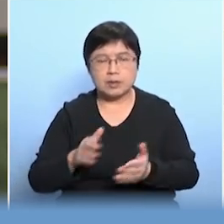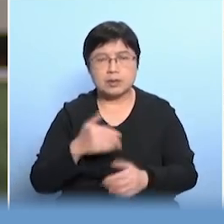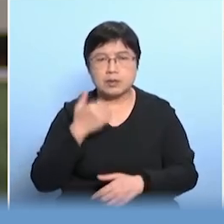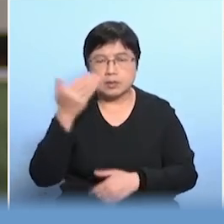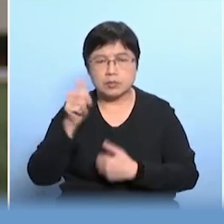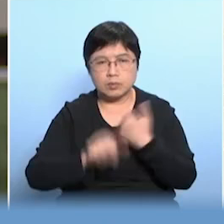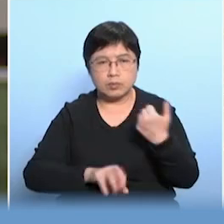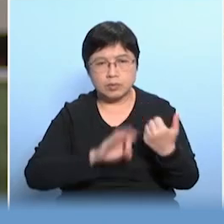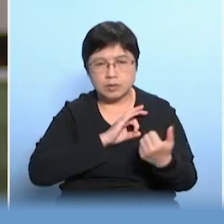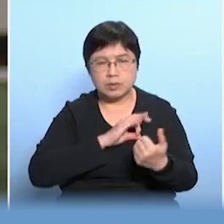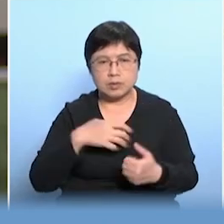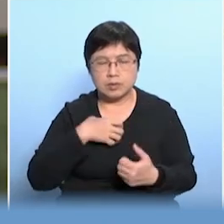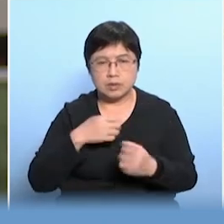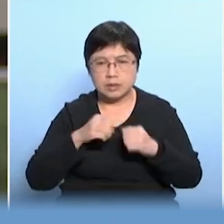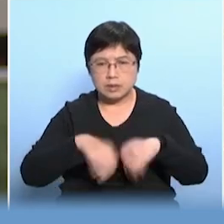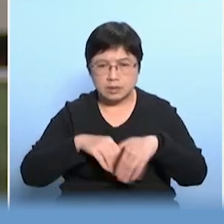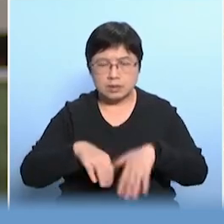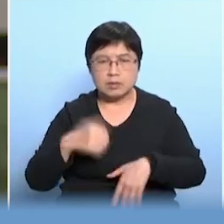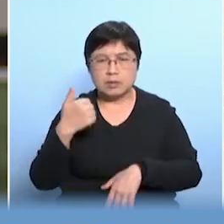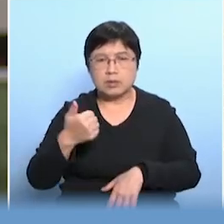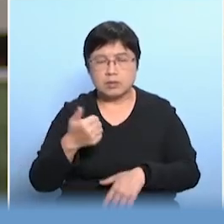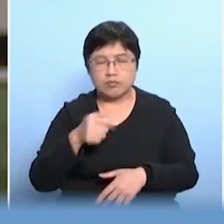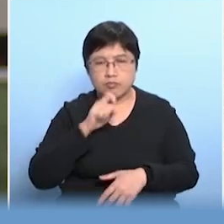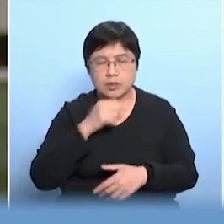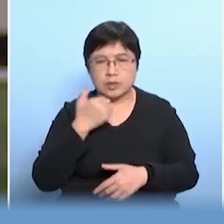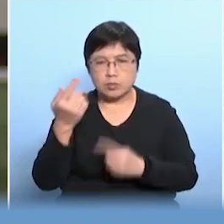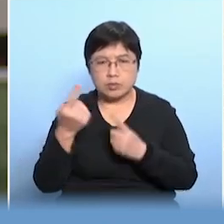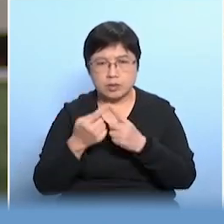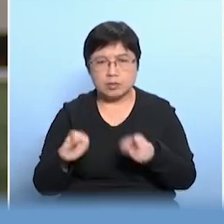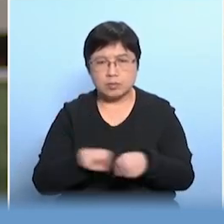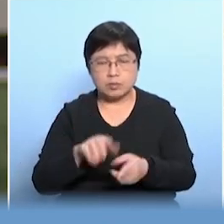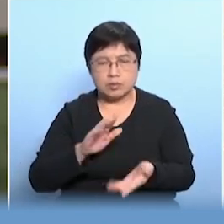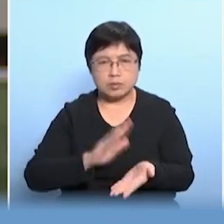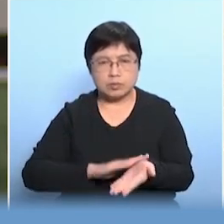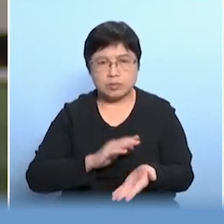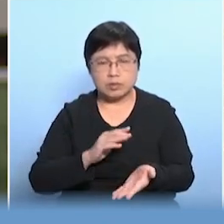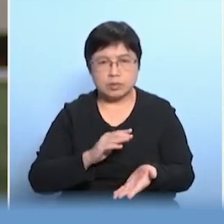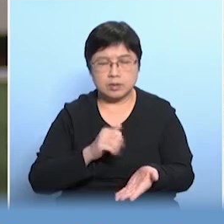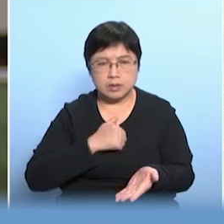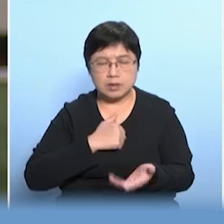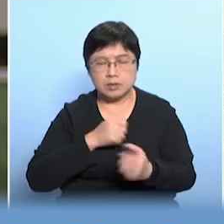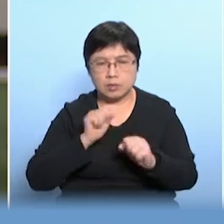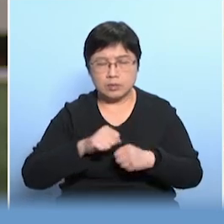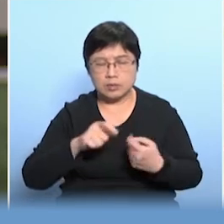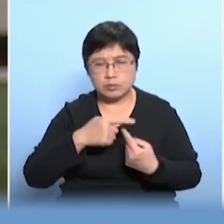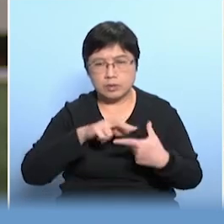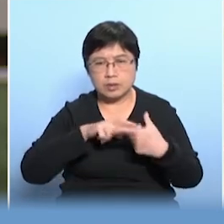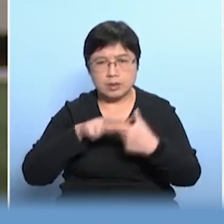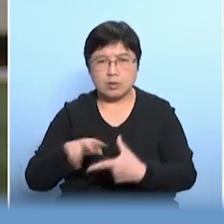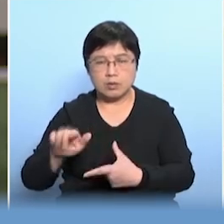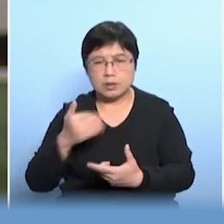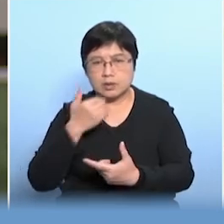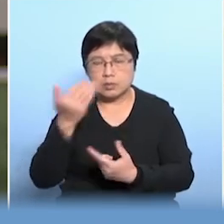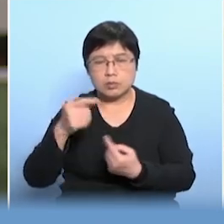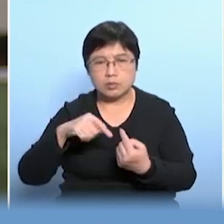會在認為調解是適當，而且是投訴人和註冊醫生同意轉介的情況之下，可以是投